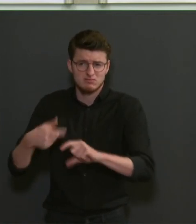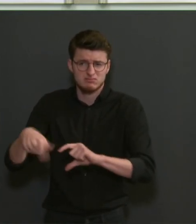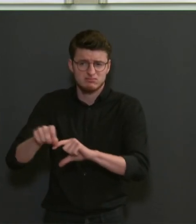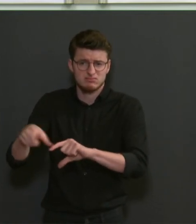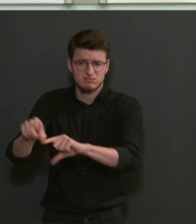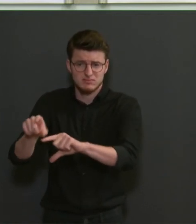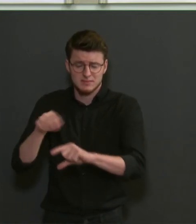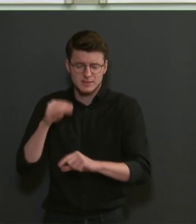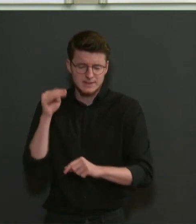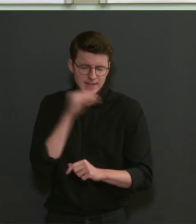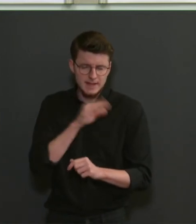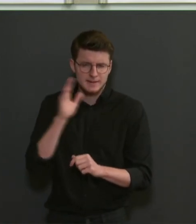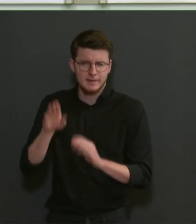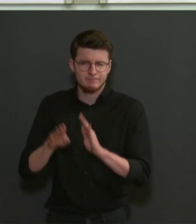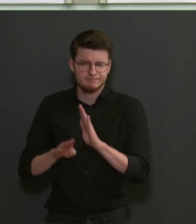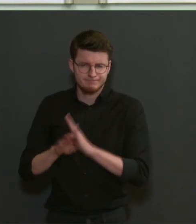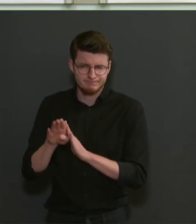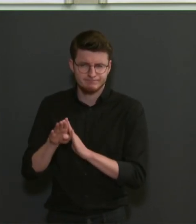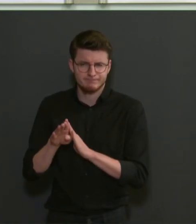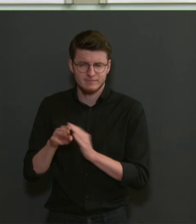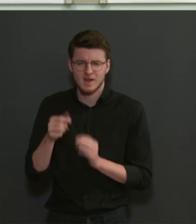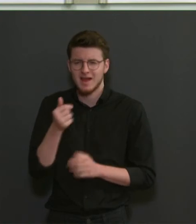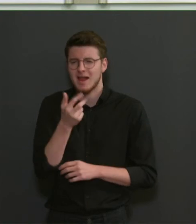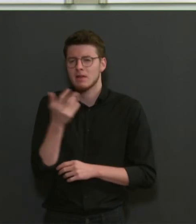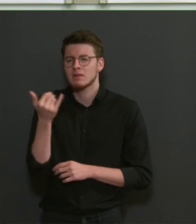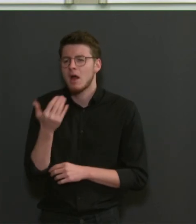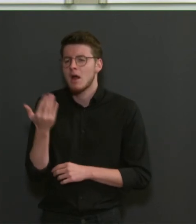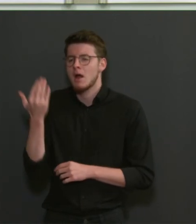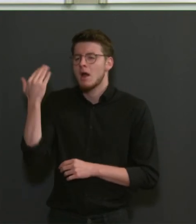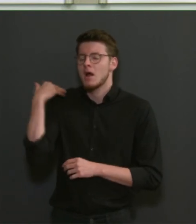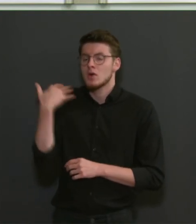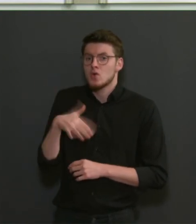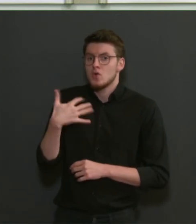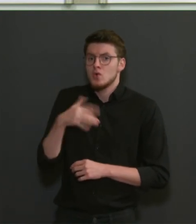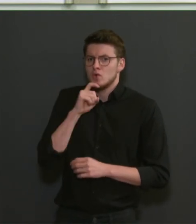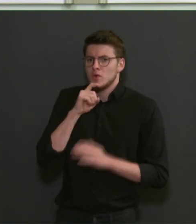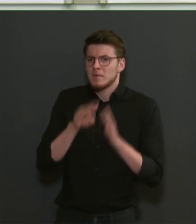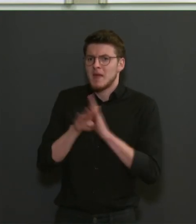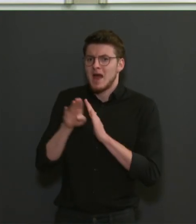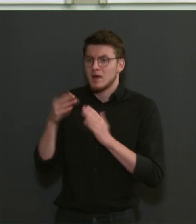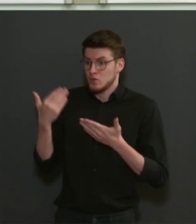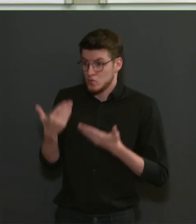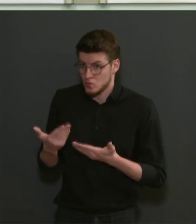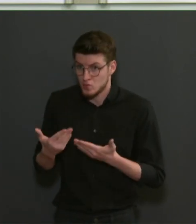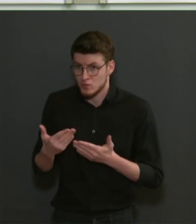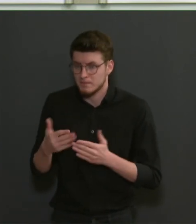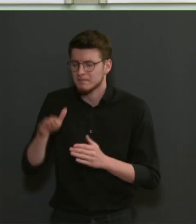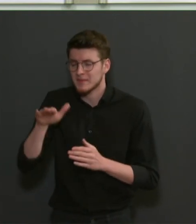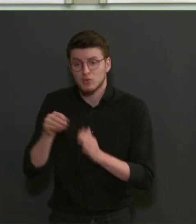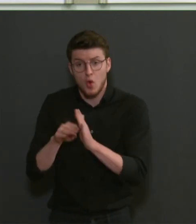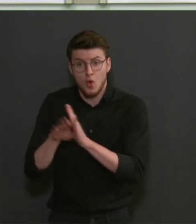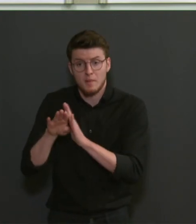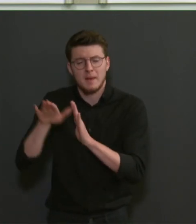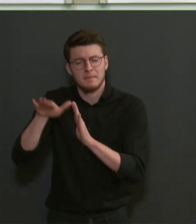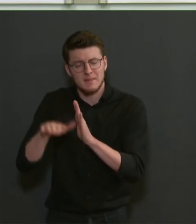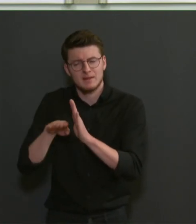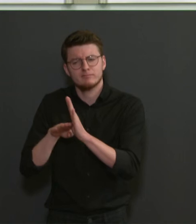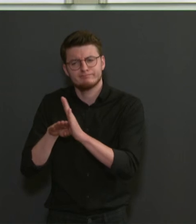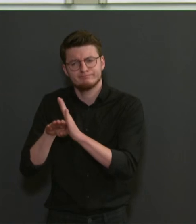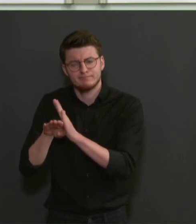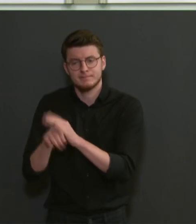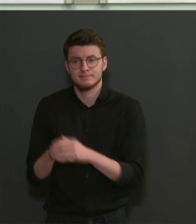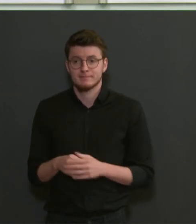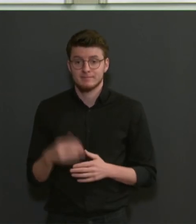minder snel dan enkele dagen terug. Op maandag 2 november werden er 196